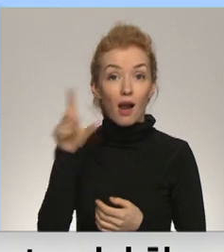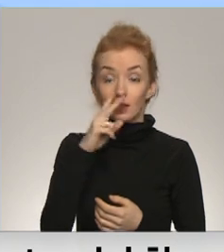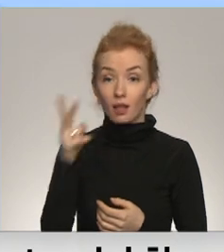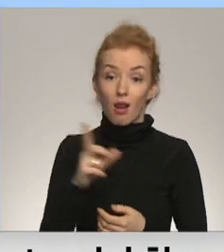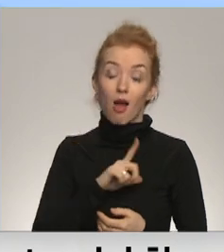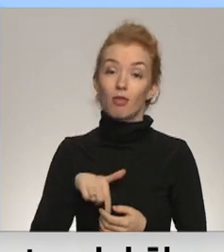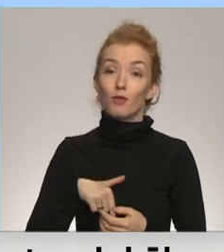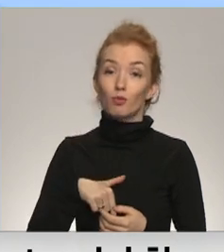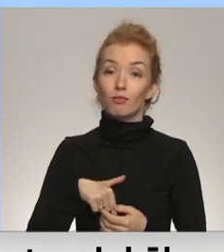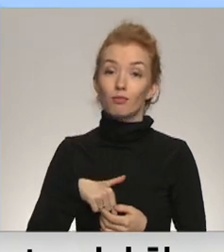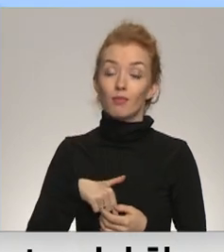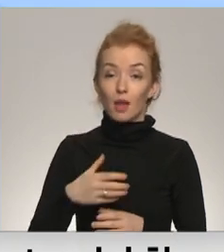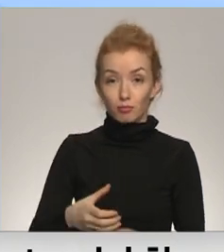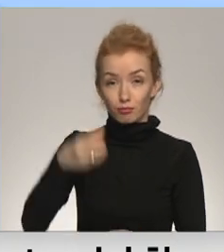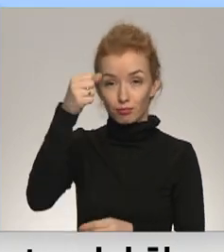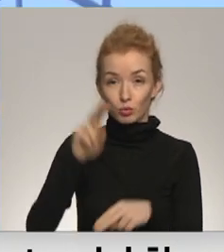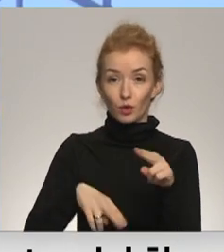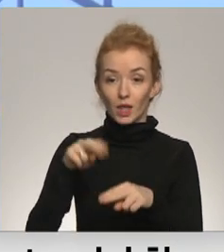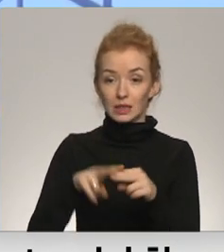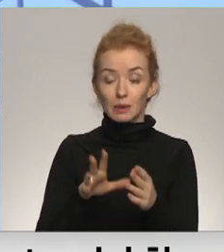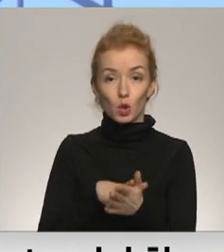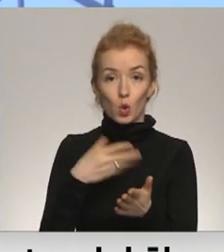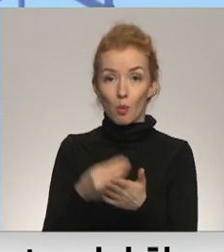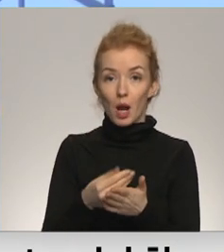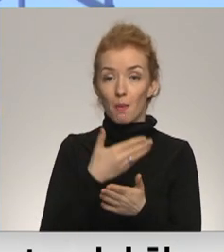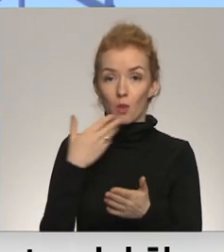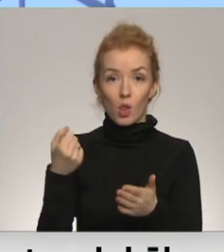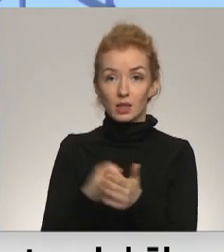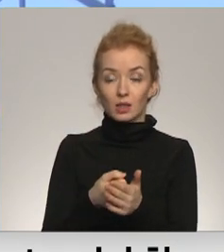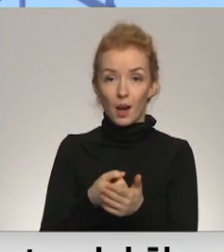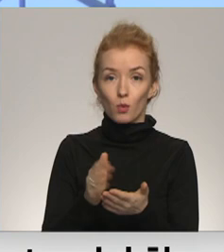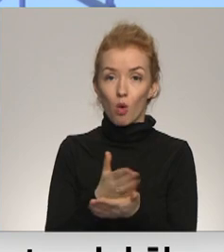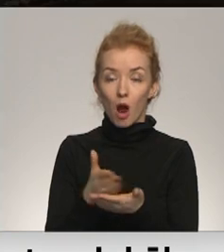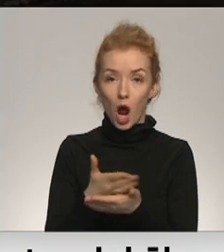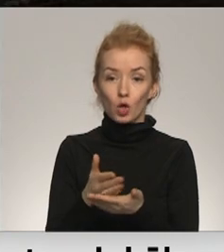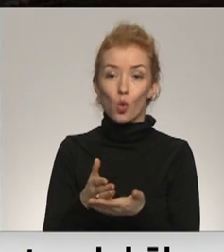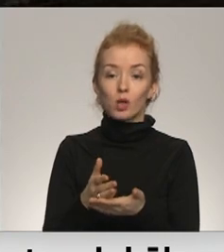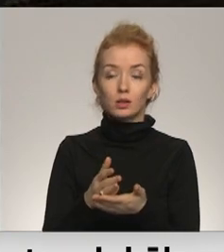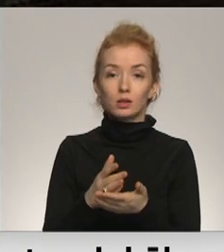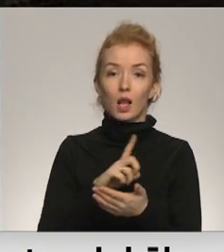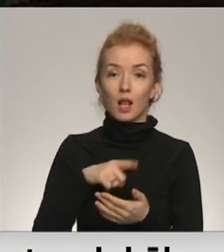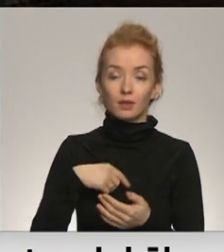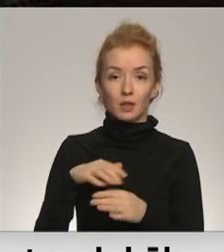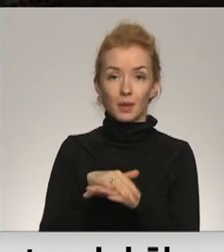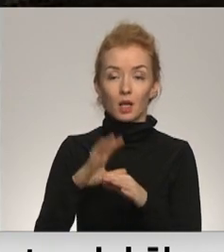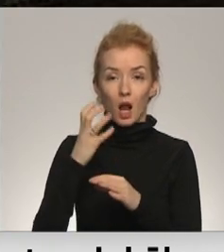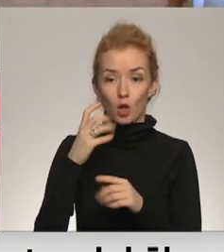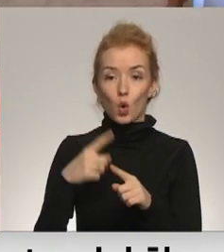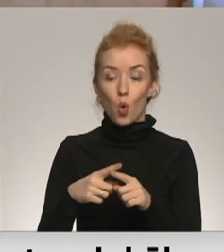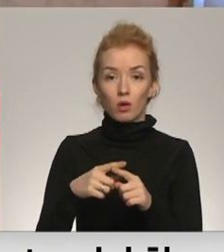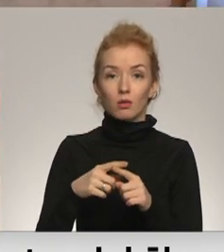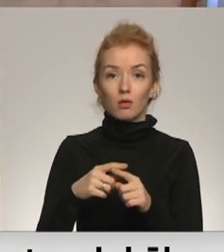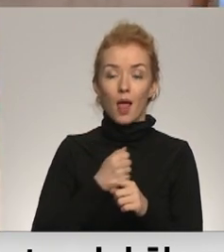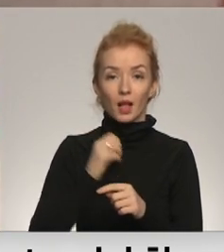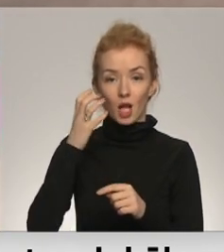Latviju. Apraides mastu būvniecība joprojām gan līdz galam nav atrisinājusi sabiedriskā radio, kā arī Latgales radio uztveršanu,